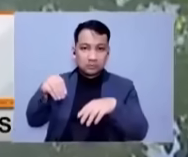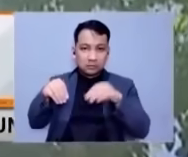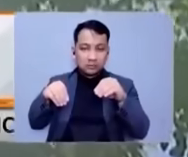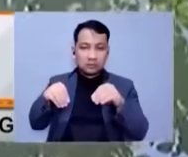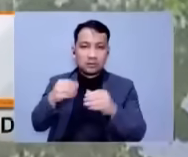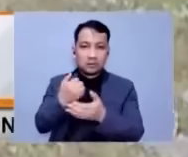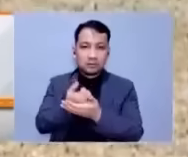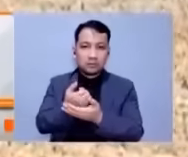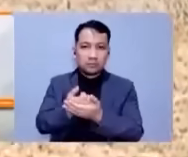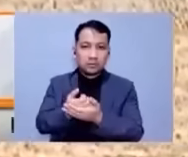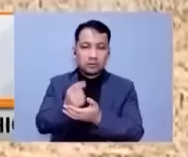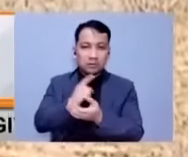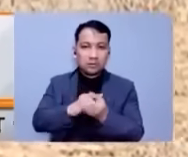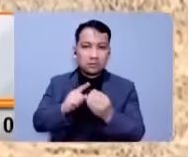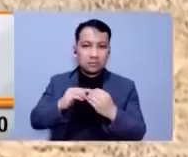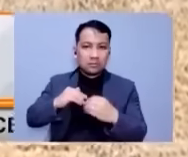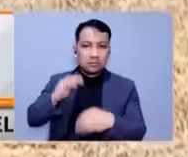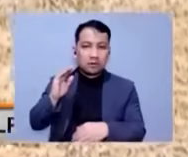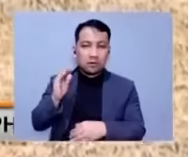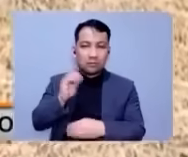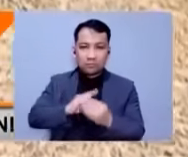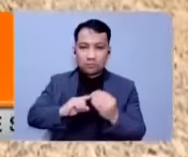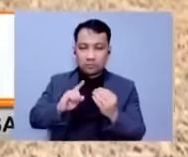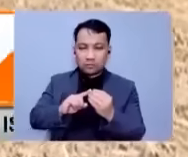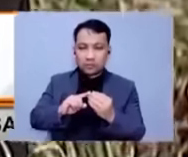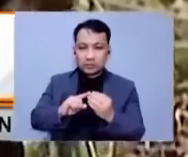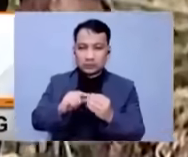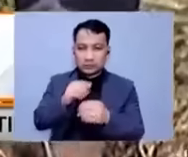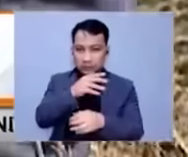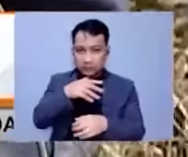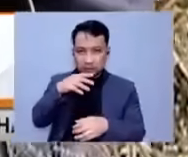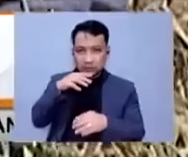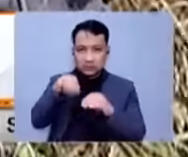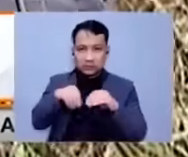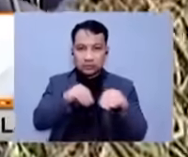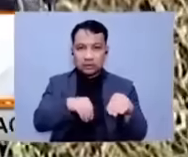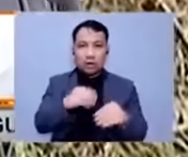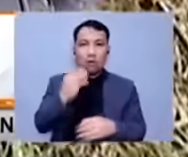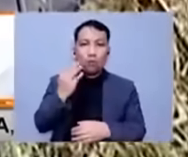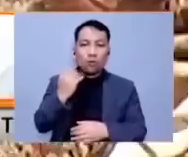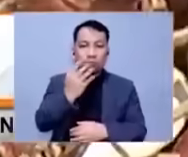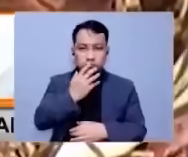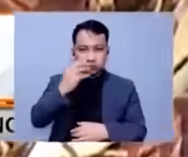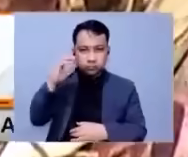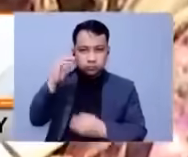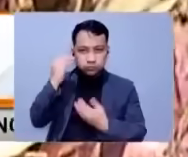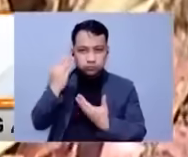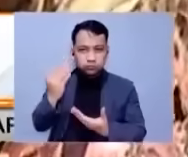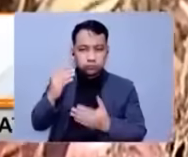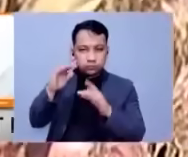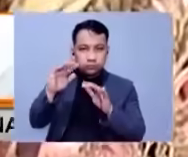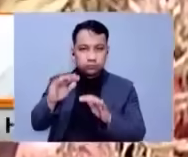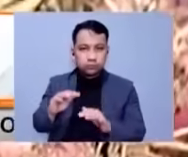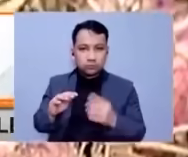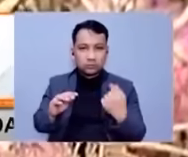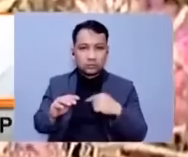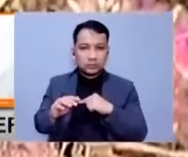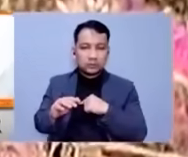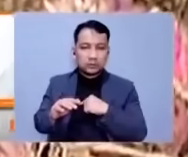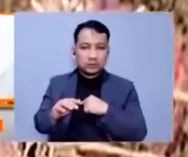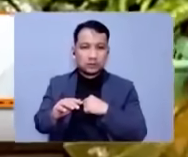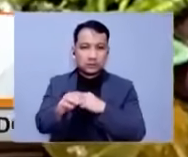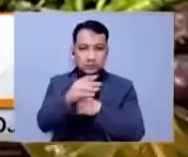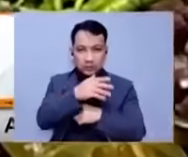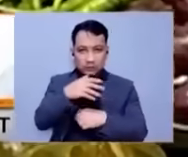ekonomista, pinaka-apektado ang sektor ng agrikultura. Lalo't pag mainit at bawas ang ulan, apektado ang ani at kita na